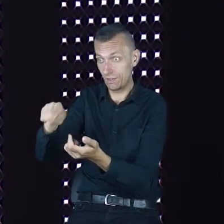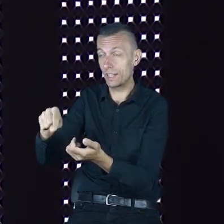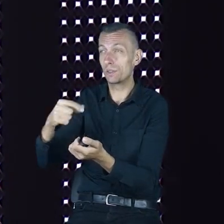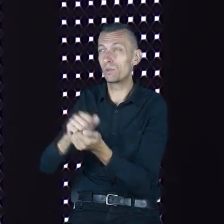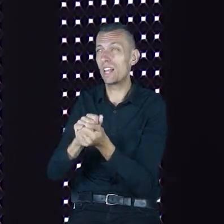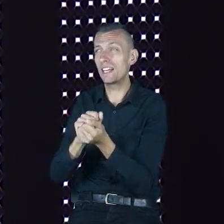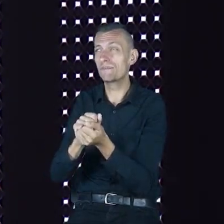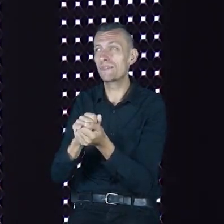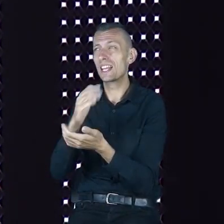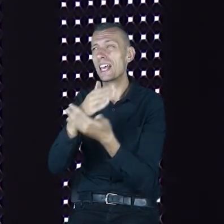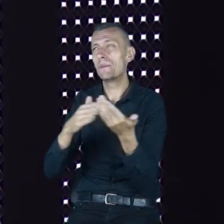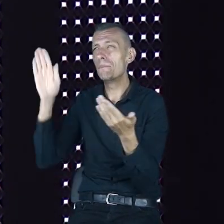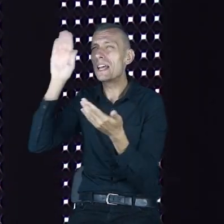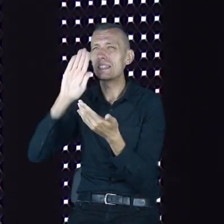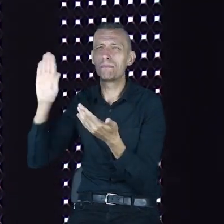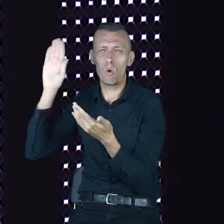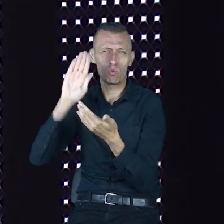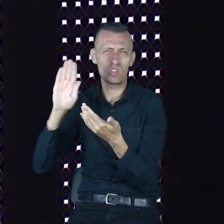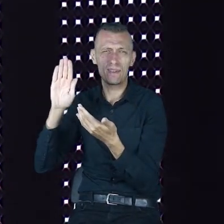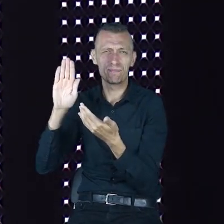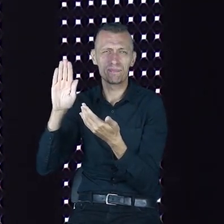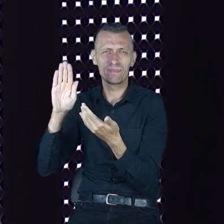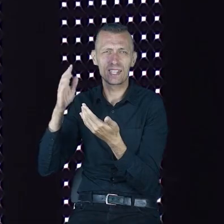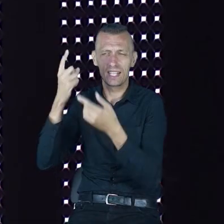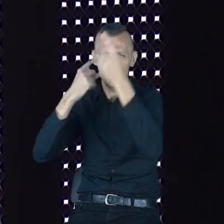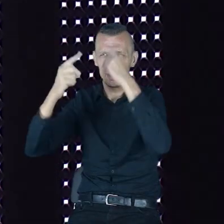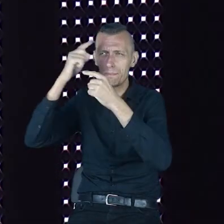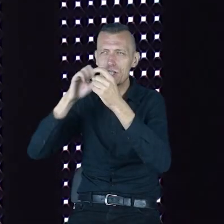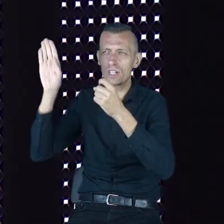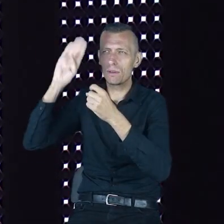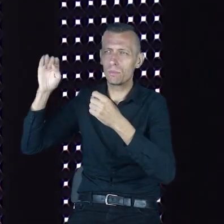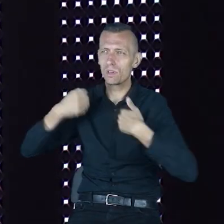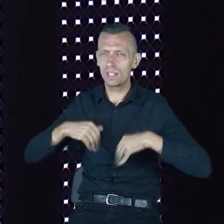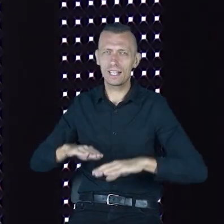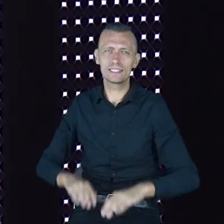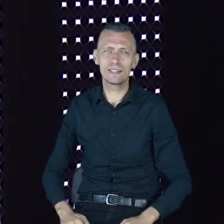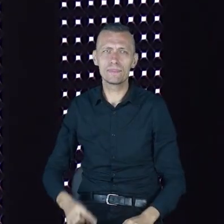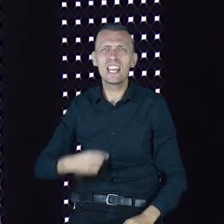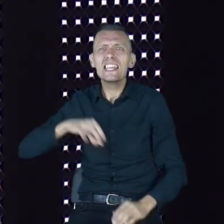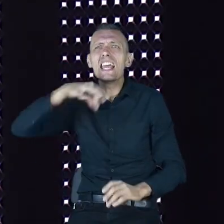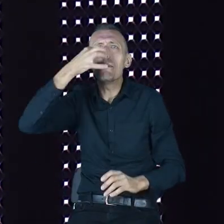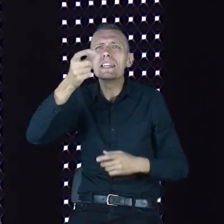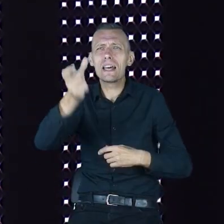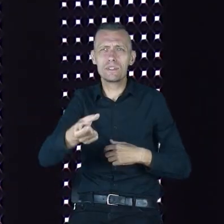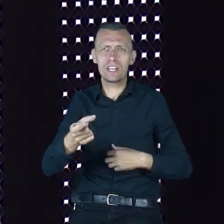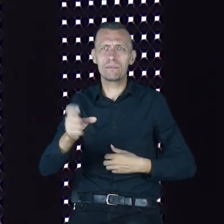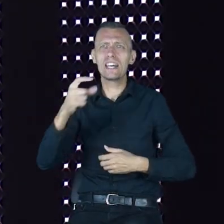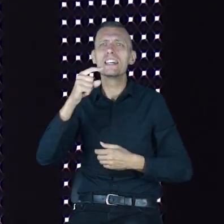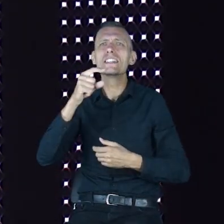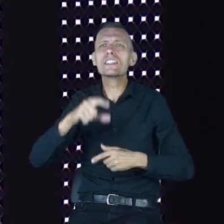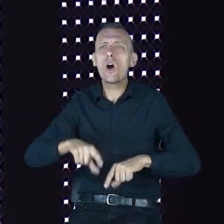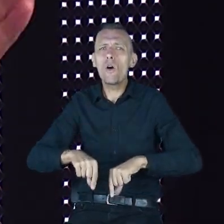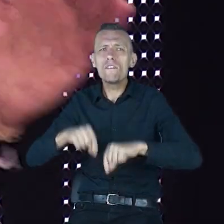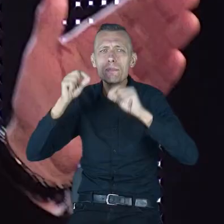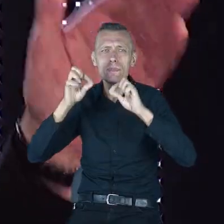myśli, nie według Bożego serca. Tak więc zadaję dzisiaj pytanie na tym miejscu, co wybieram?